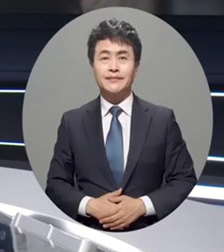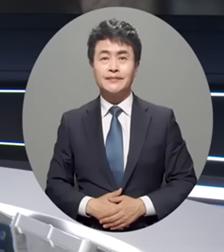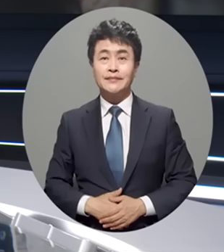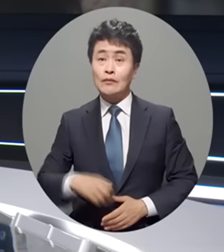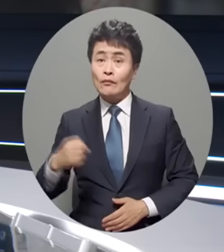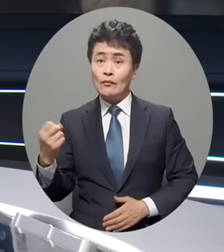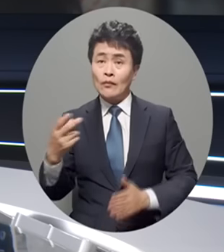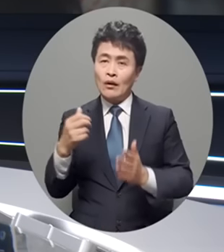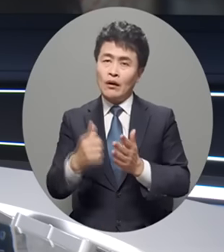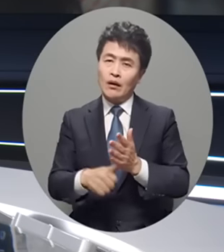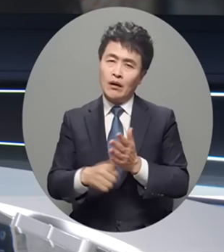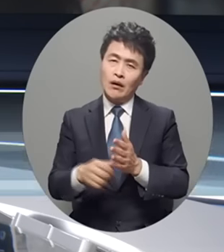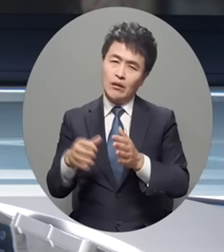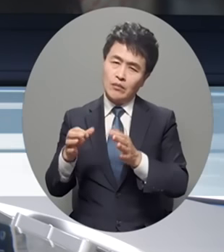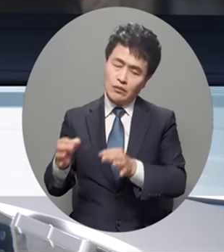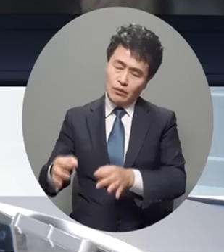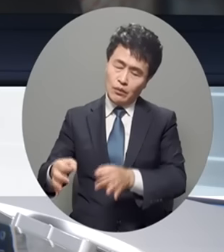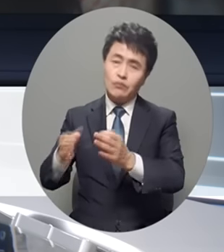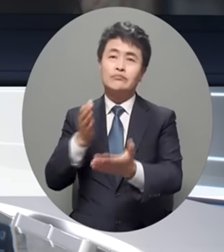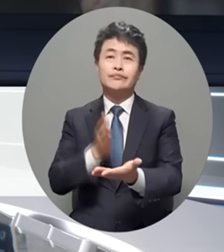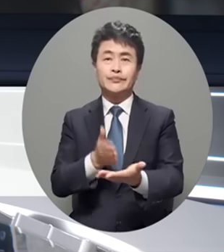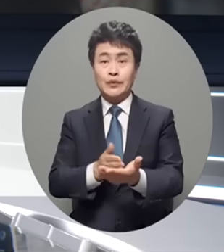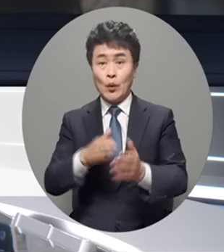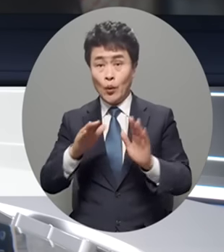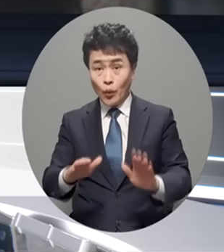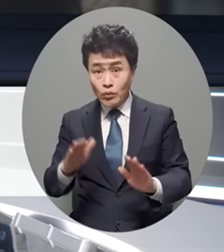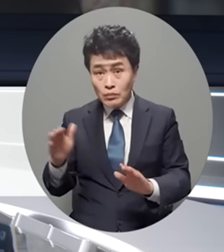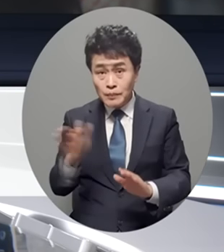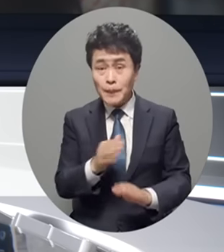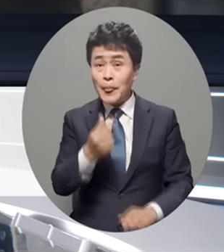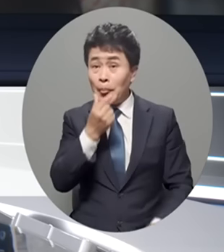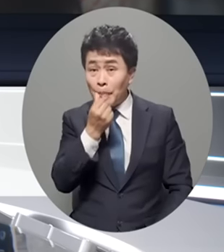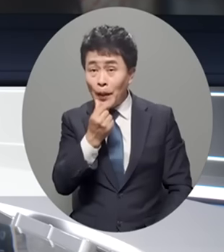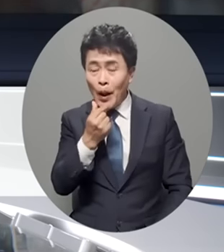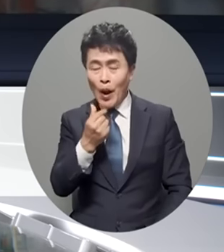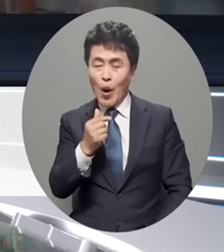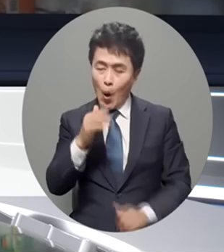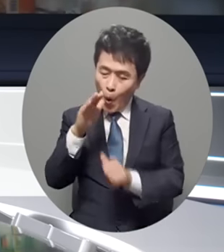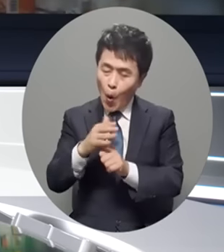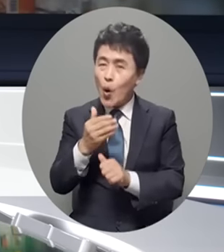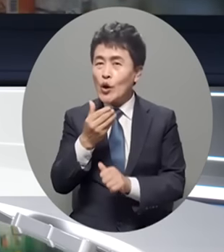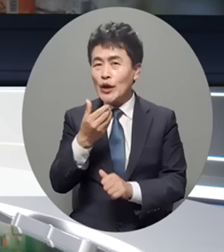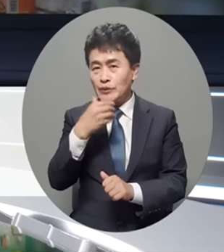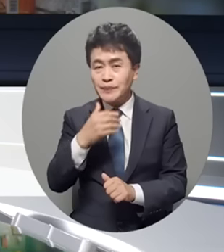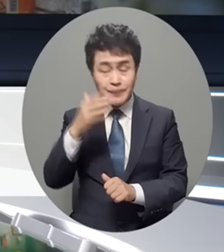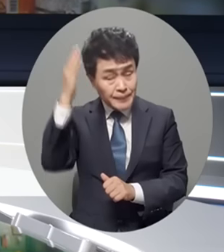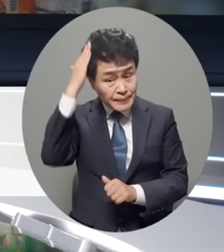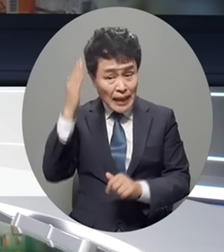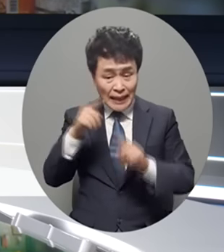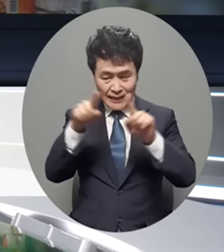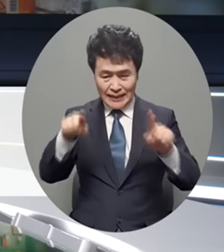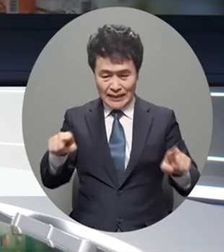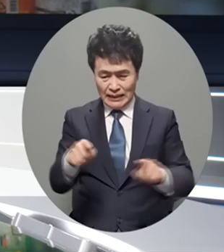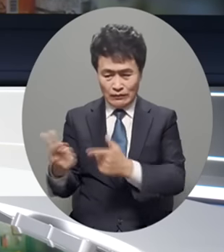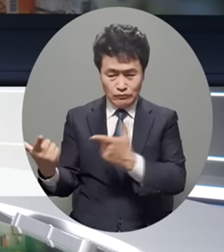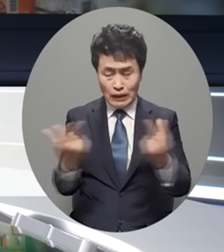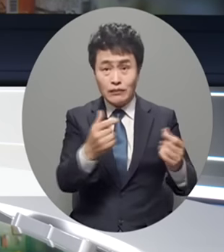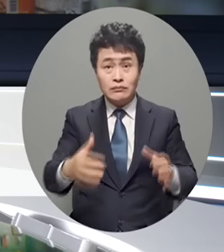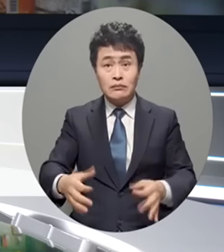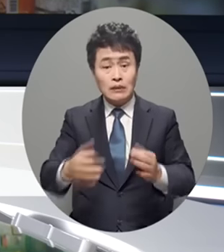또 물가가 오른다는 소식입니다. 오늘부터 초콜릿과 어린이 주스, 김 가격이 한꺼번에 올랐는데요.